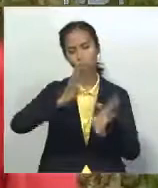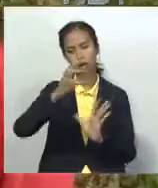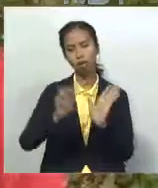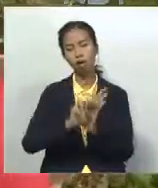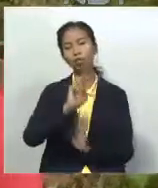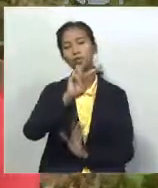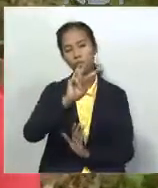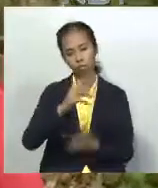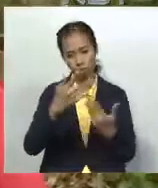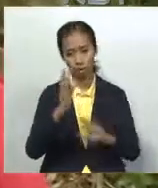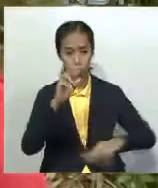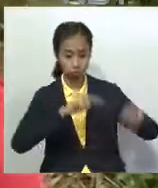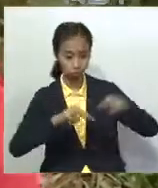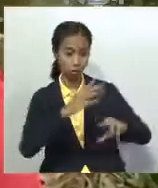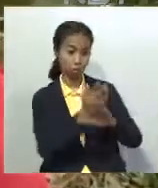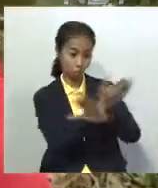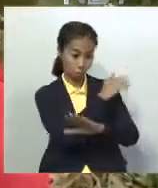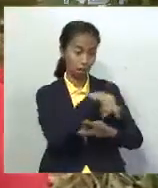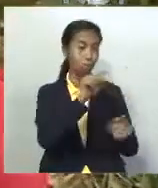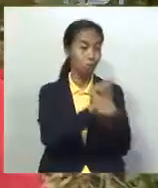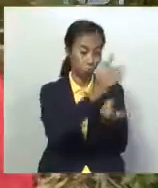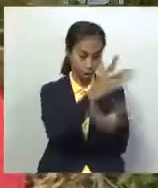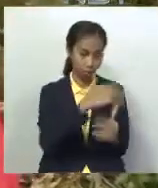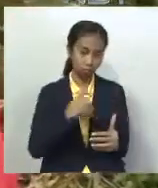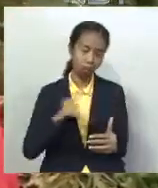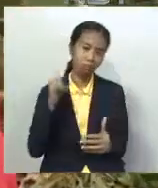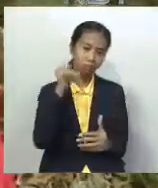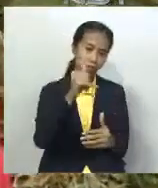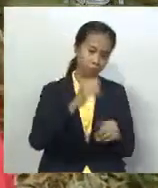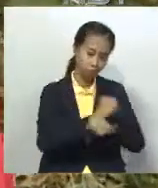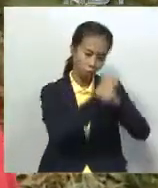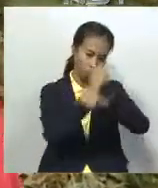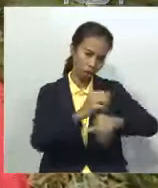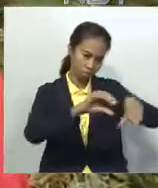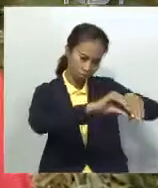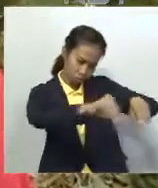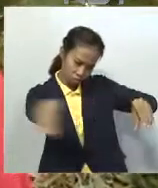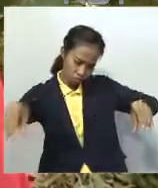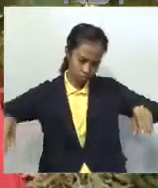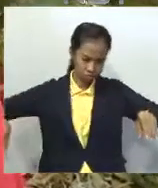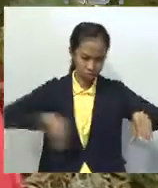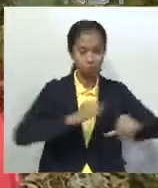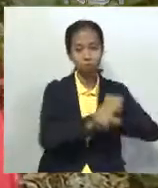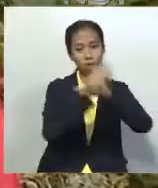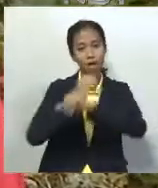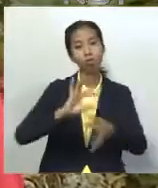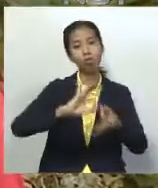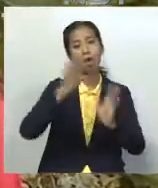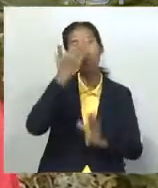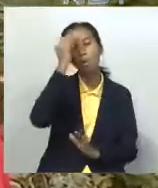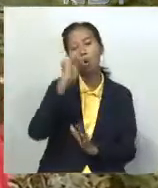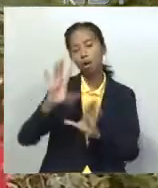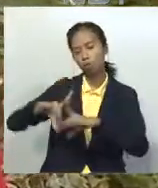สองครั้งก็คือเรามีการตรวจพบก่อนหน้านี้ ครับ แล้วเราก็มีการขึ้นไปทำแนวกันไฟอะไรแล้วเรียบร้อยแล้วใช่ไหมคะ มีครับเพราะว่าทางชมรมก